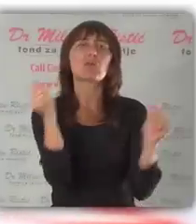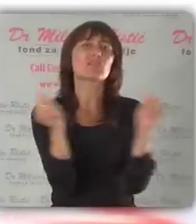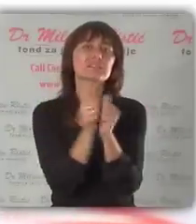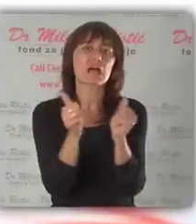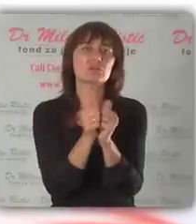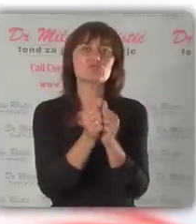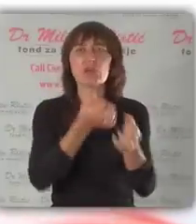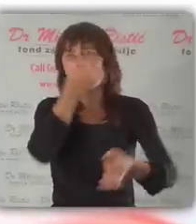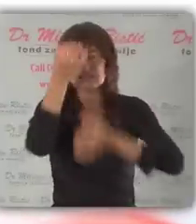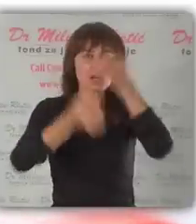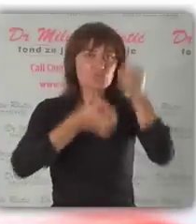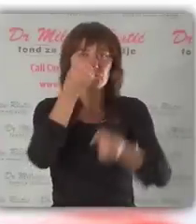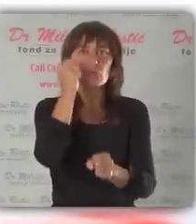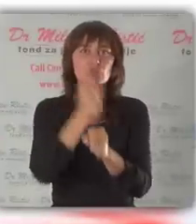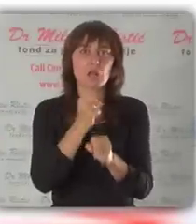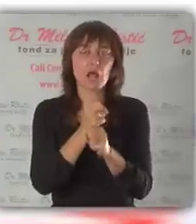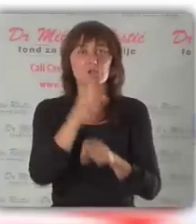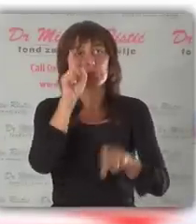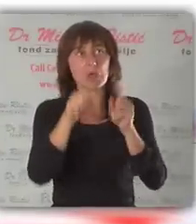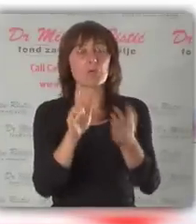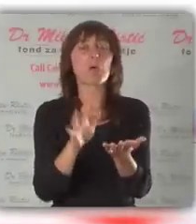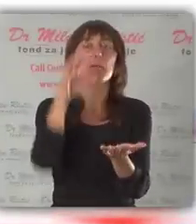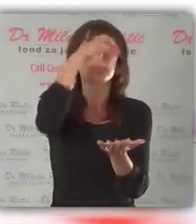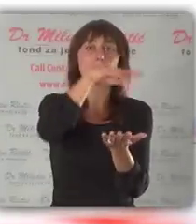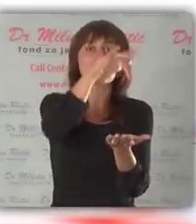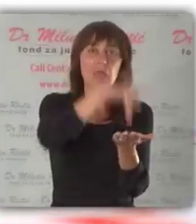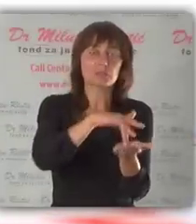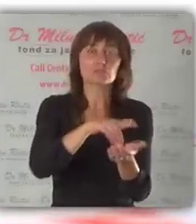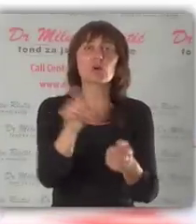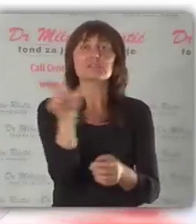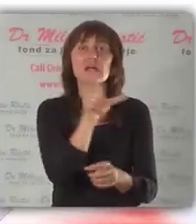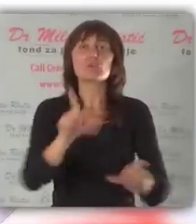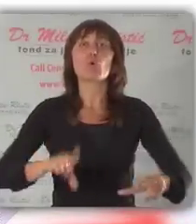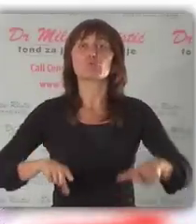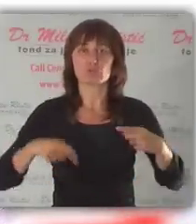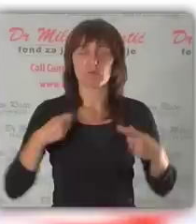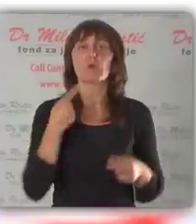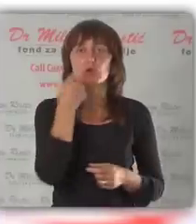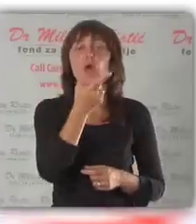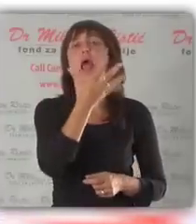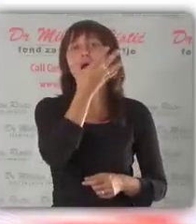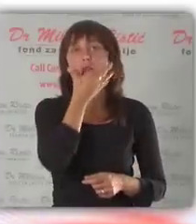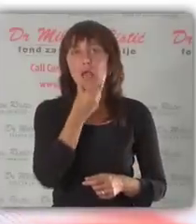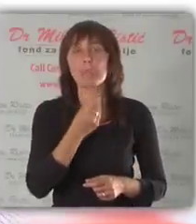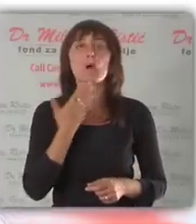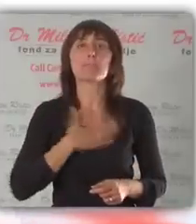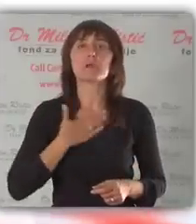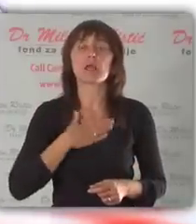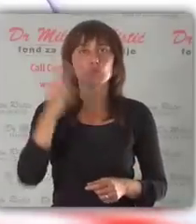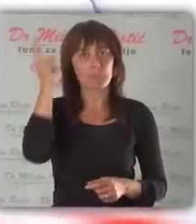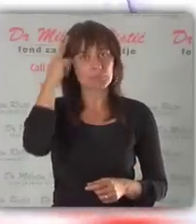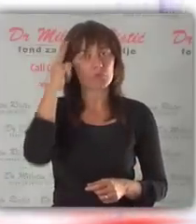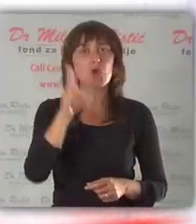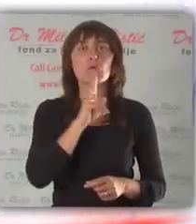jedan zajednički istraživački rad na nekoj određenoj destinaciji, zajednički užitak, onda je to jedno lepo,